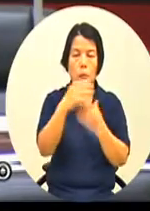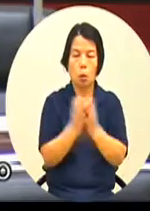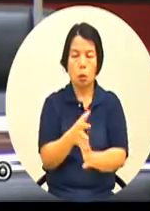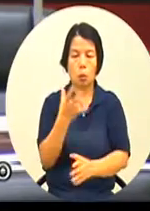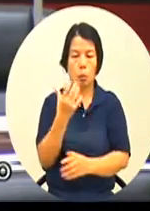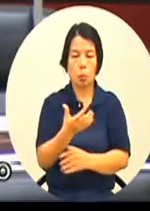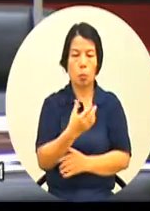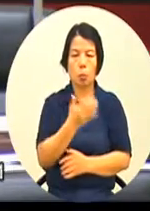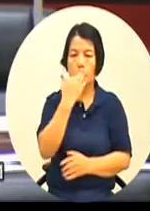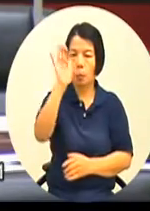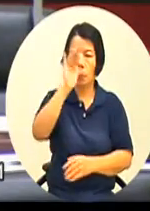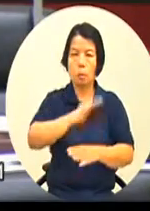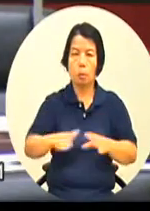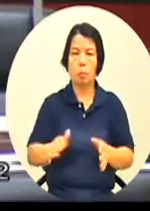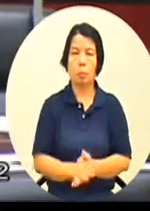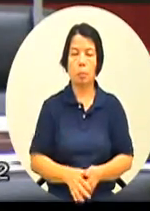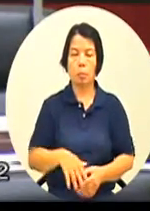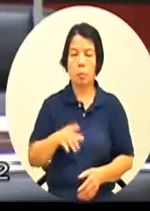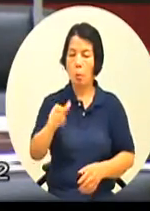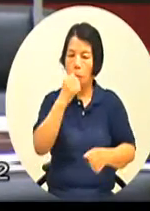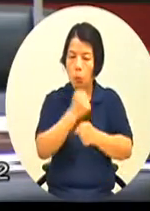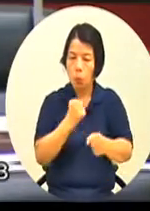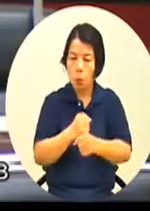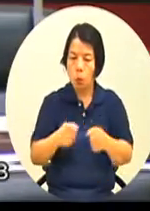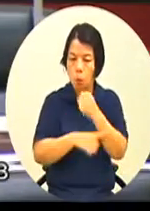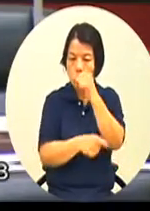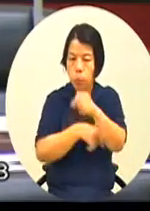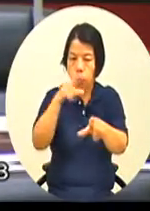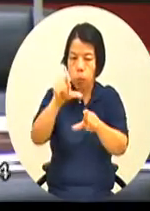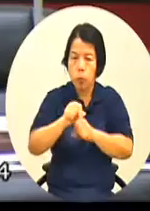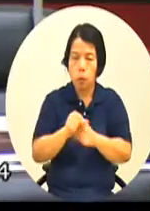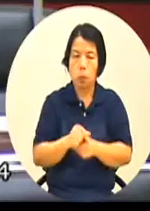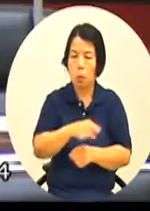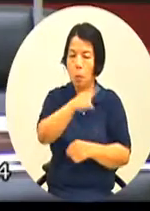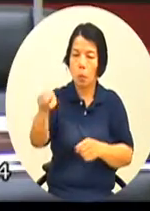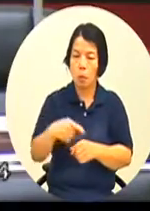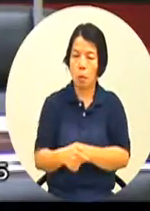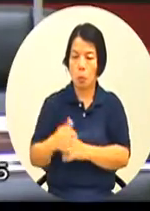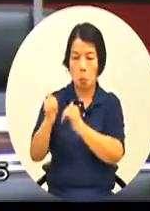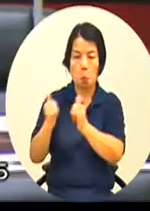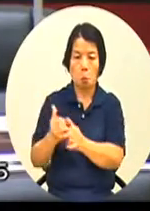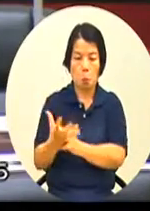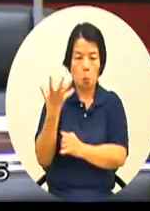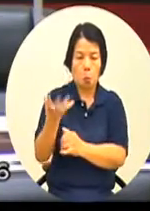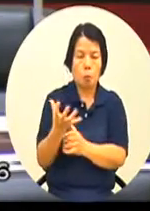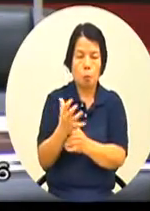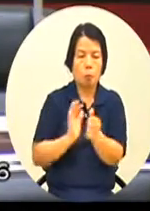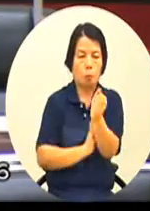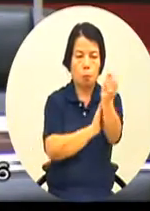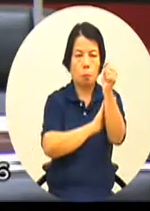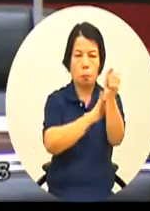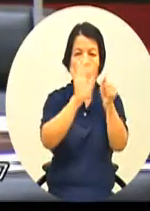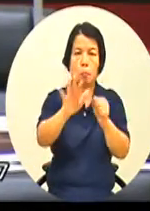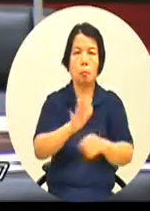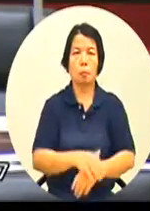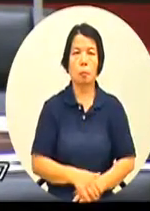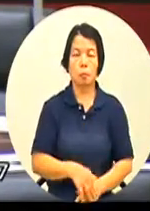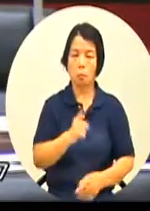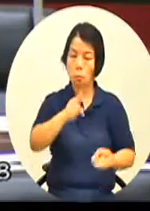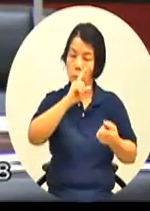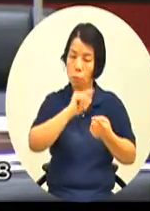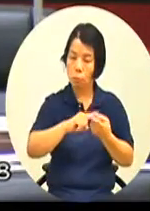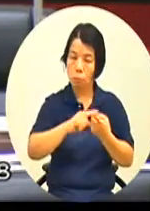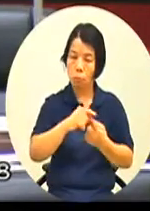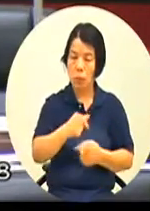影啊，我们做事又合法合情合理又得到大多数人支持已经很不错了，